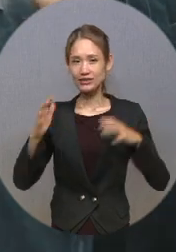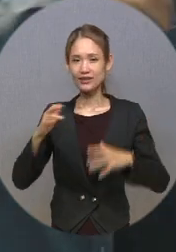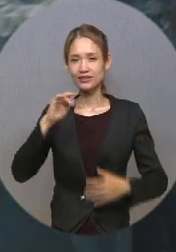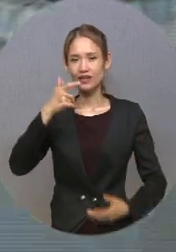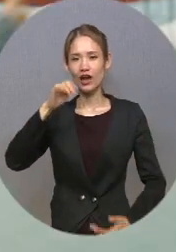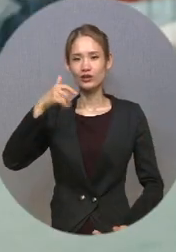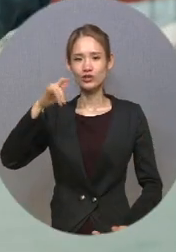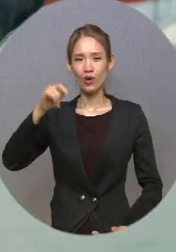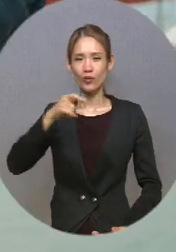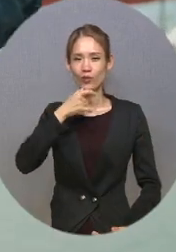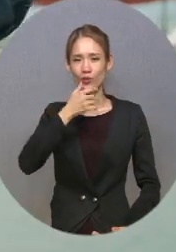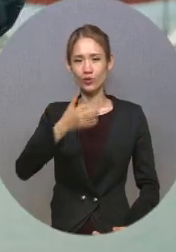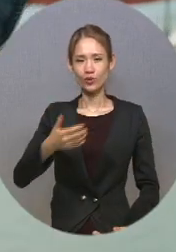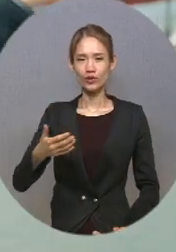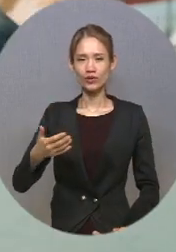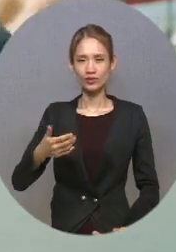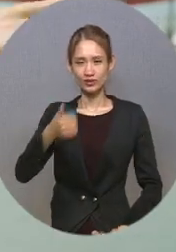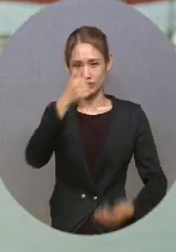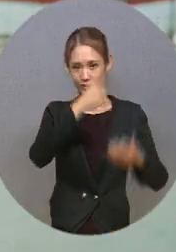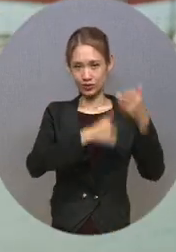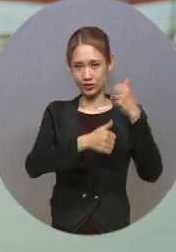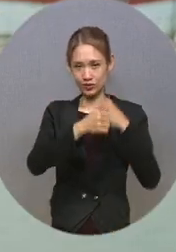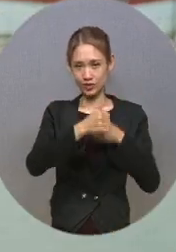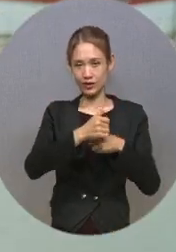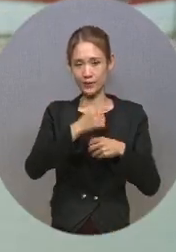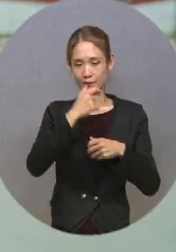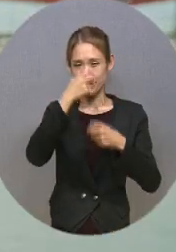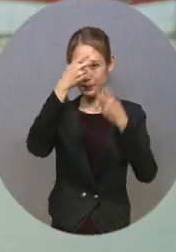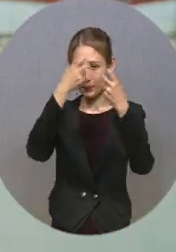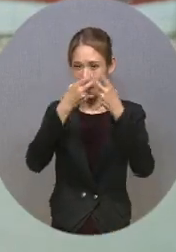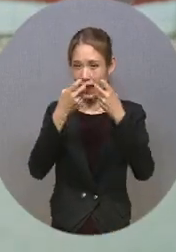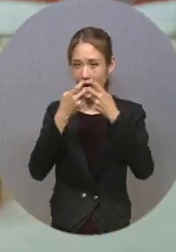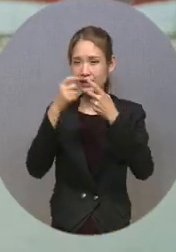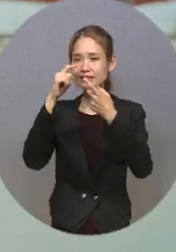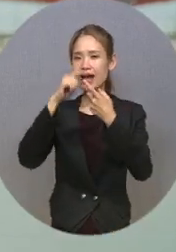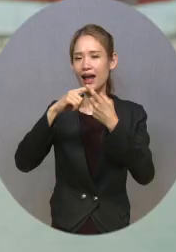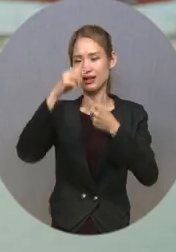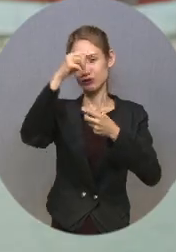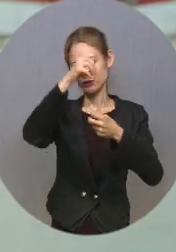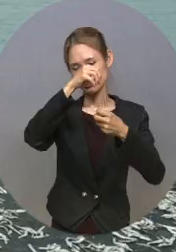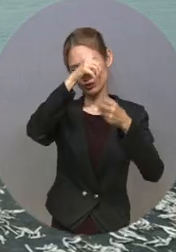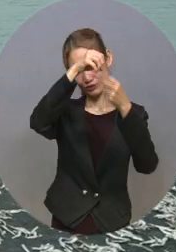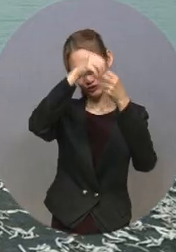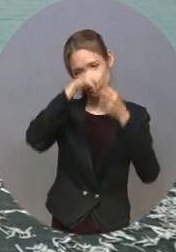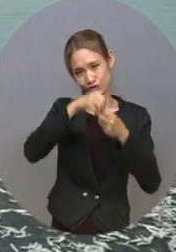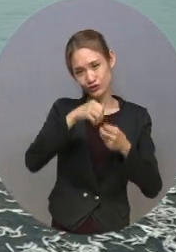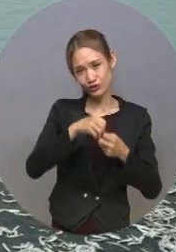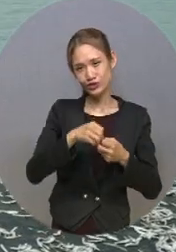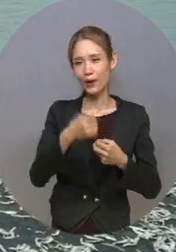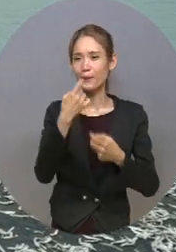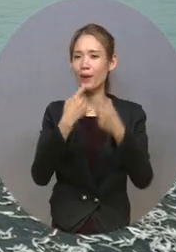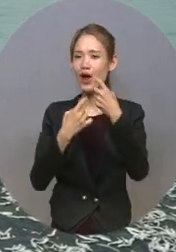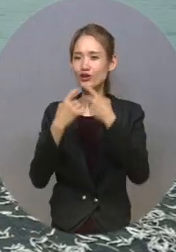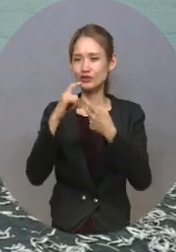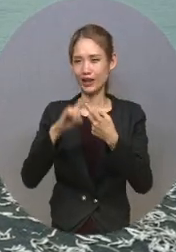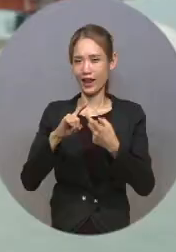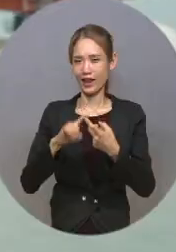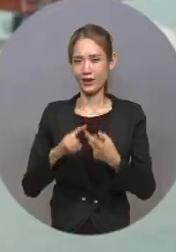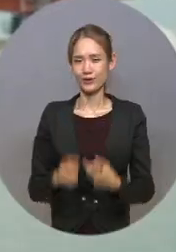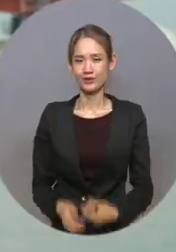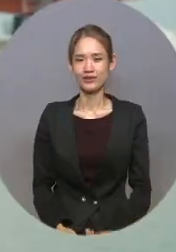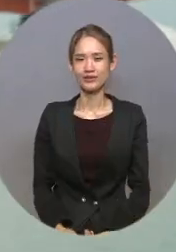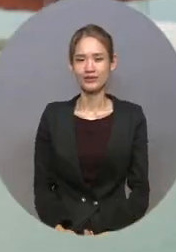없는데 선조님들한테 내려온 그대로 방식을 우리는 그대로 하고 있는 거예요. 우리가 뭐 변한 건 없어요. 그래서 이거 좀 더 메리트가 있구나. 예, 예,